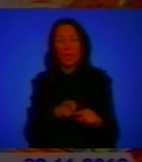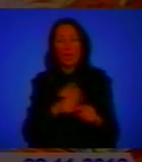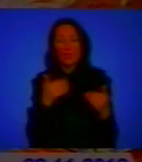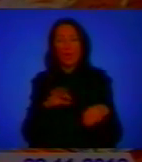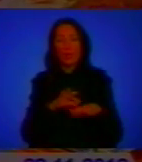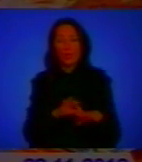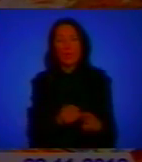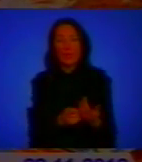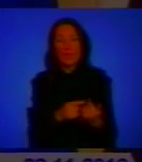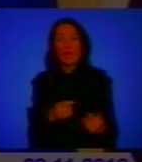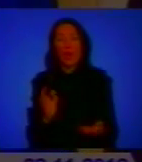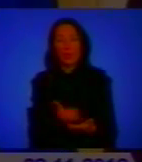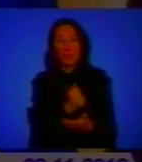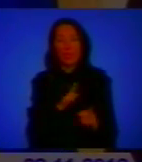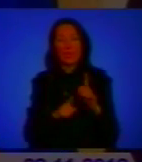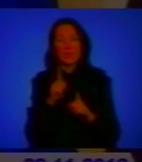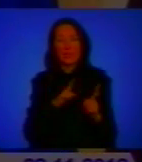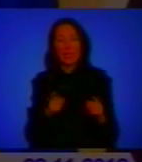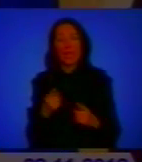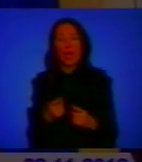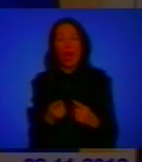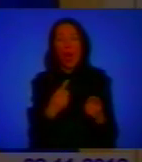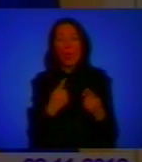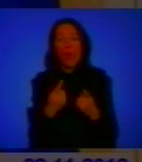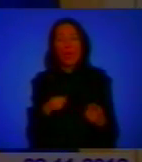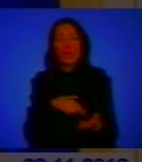декілька успішних засідань. Обговорення питань